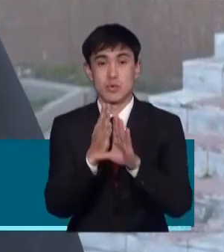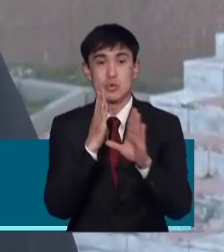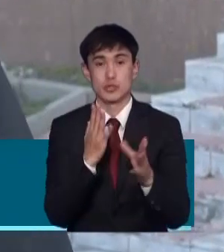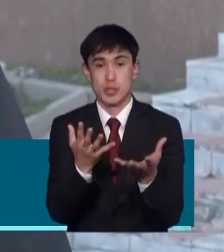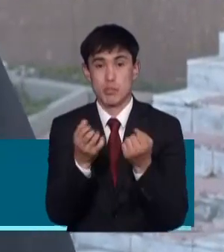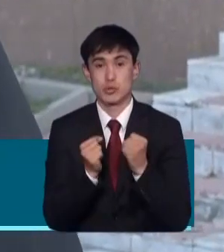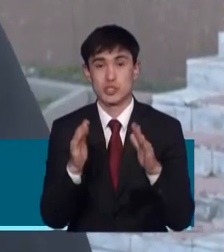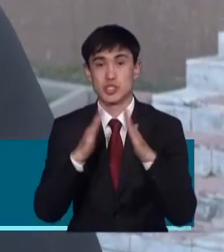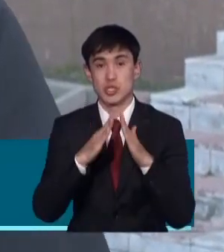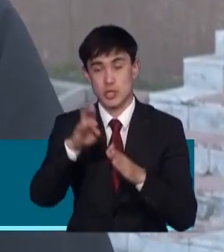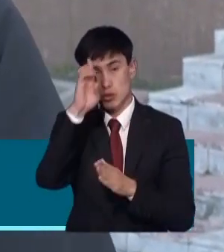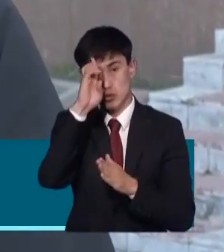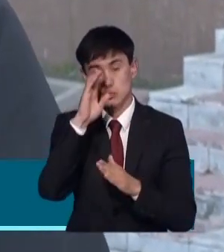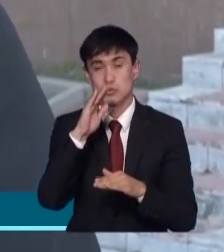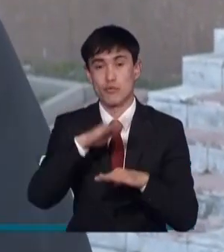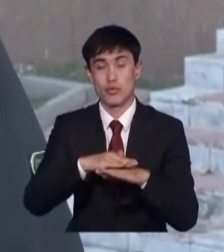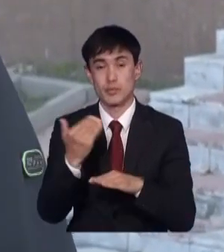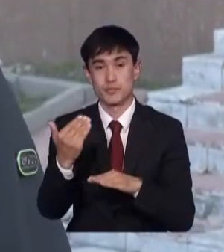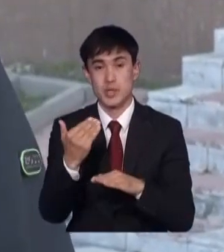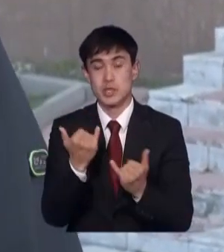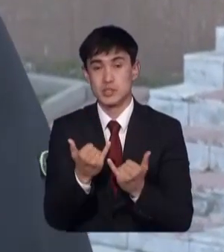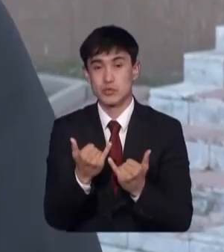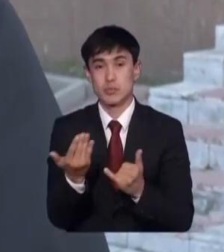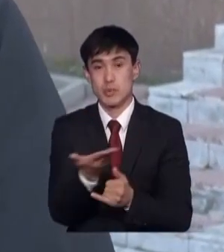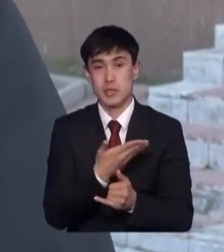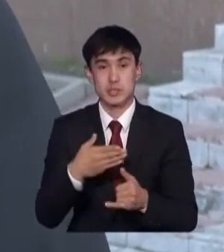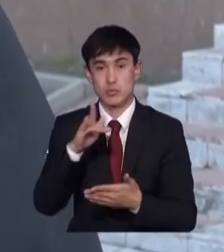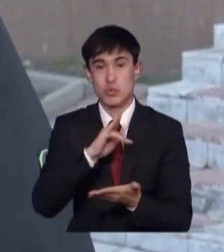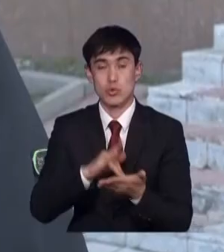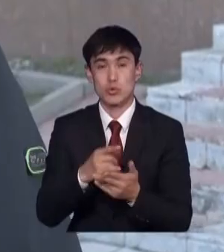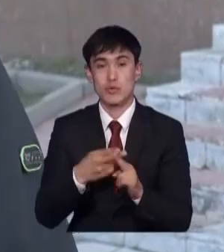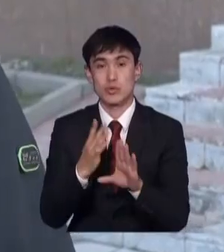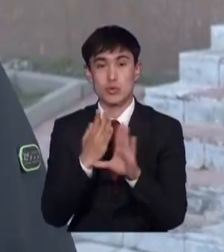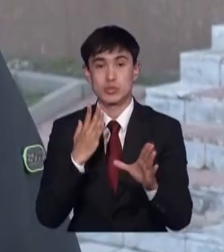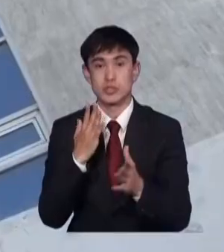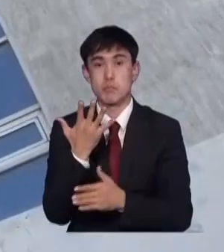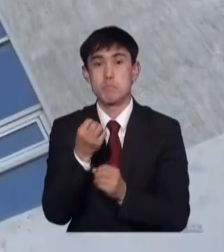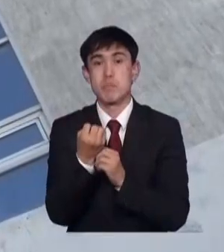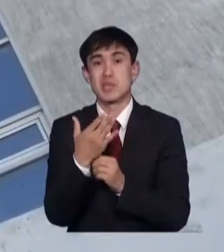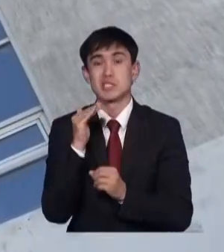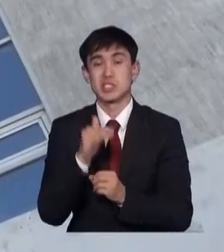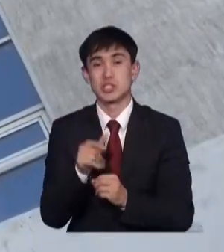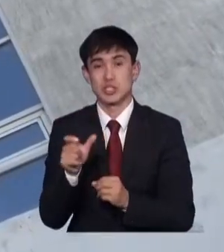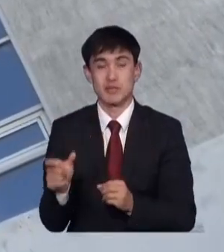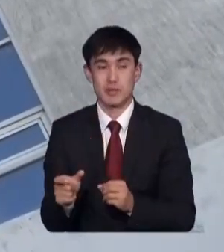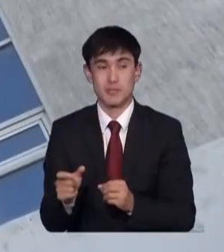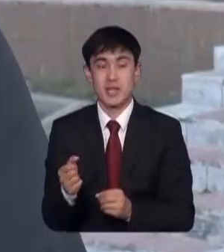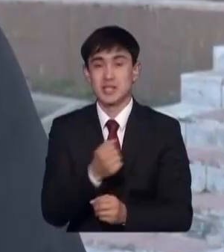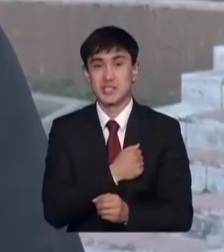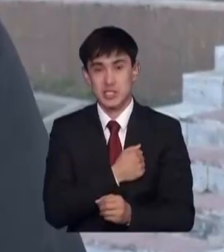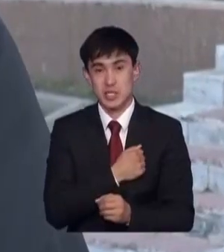для получения жилья из государственного жилищного фонда сегодня по нашему городу в этой очереди состоит более 15.000 человек но к